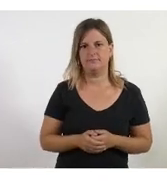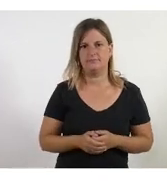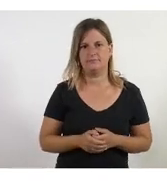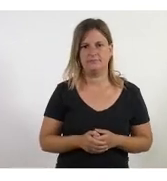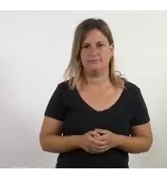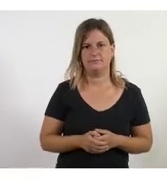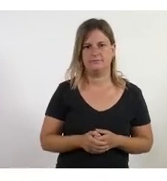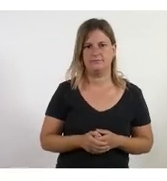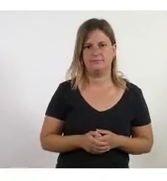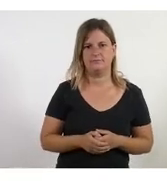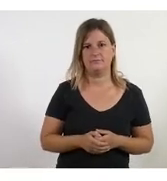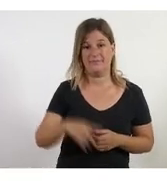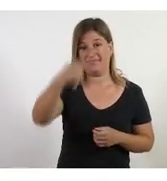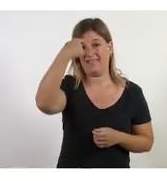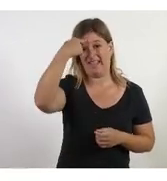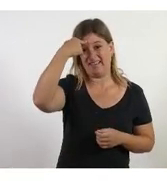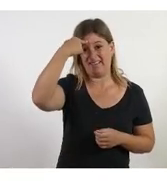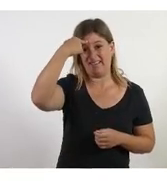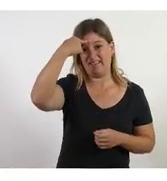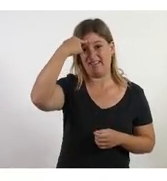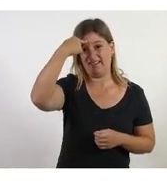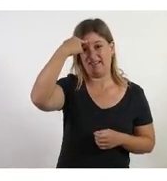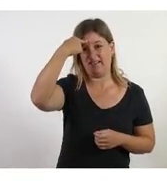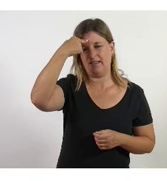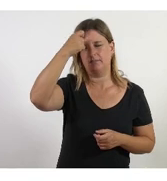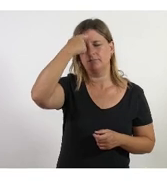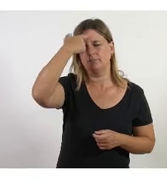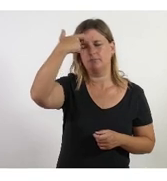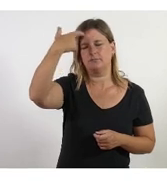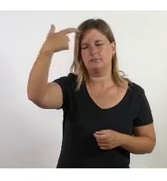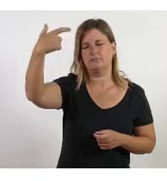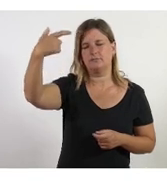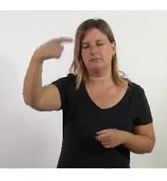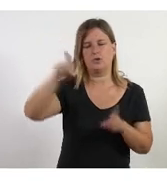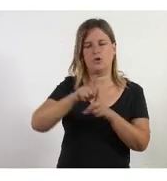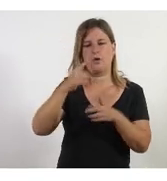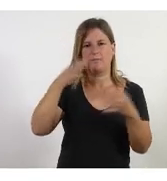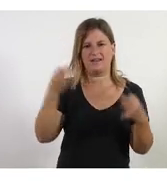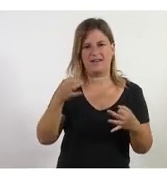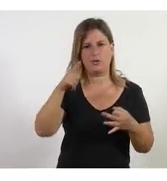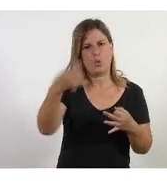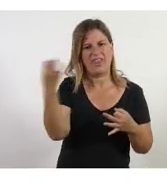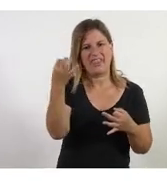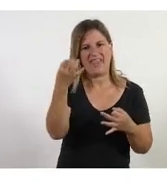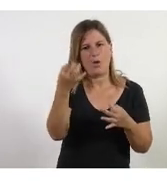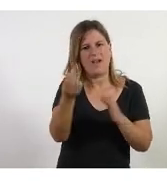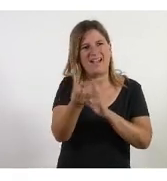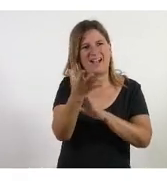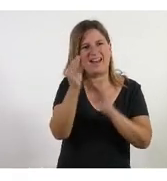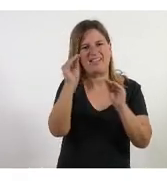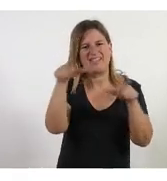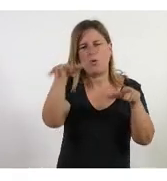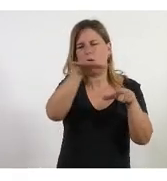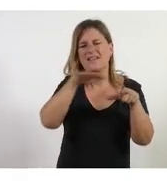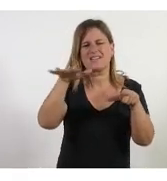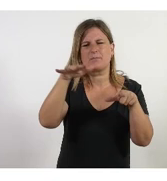El que passa aquí dintre passa a fora. Doncs el que et convido és a crear-te un espai, el teu espai, que ningú hi